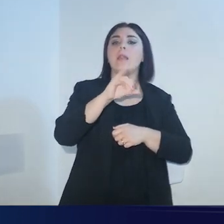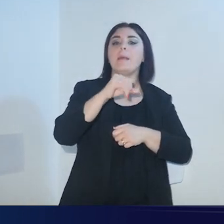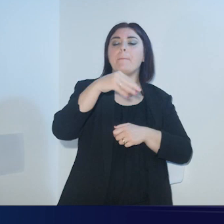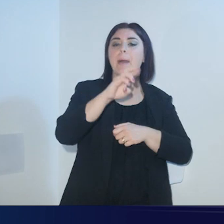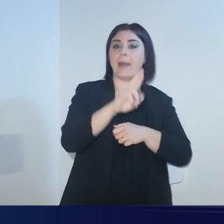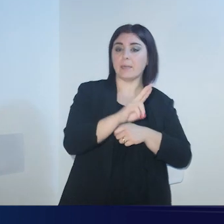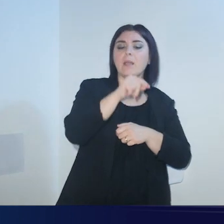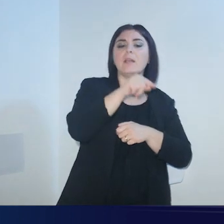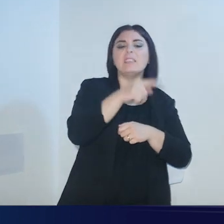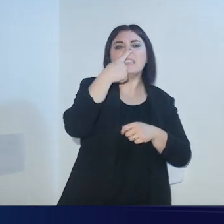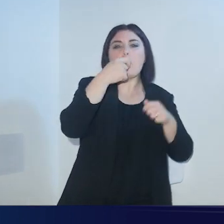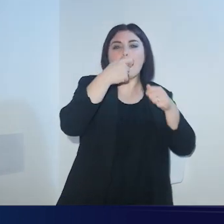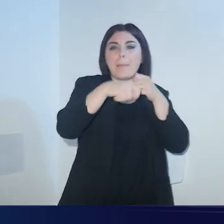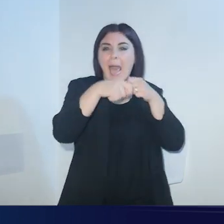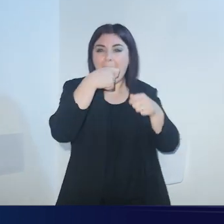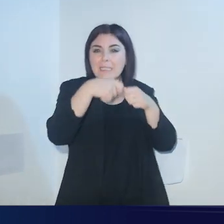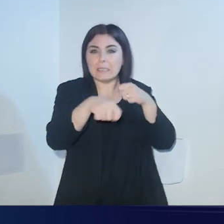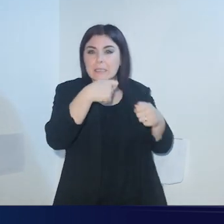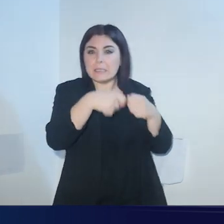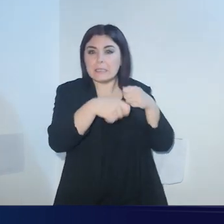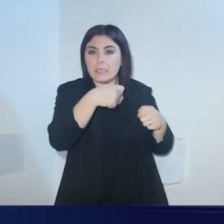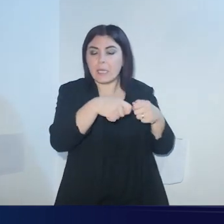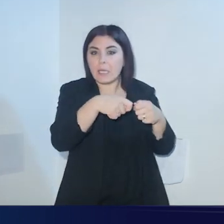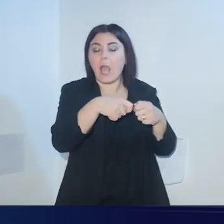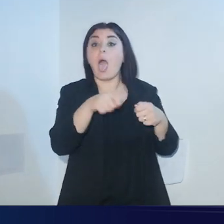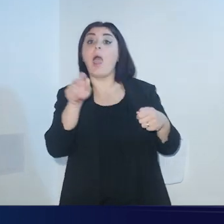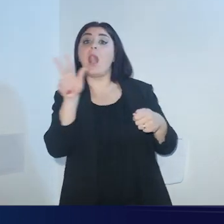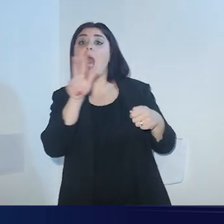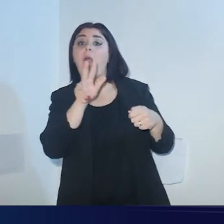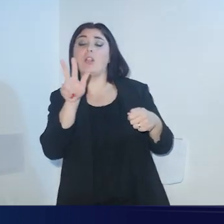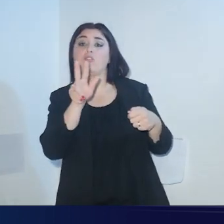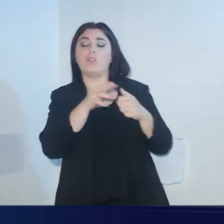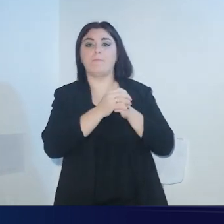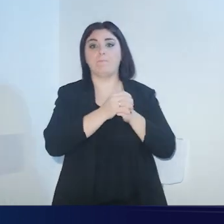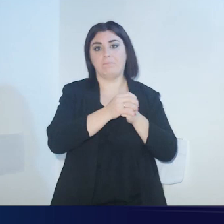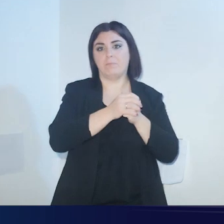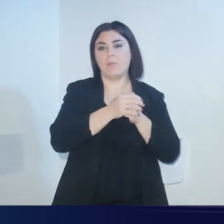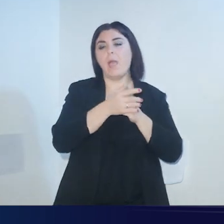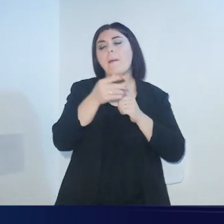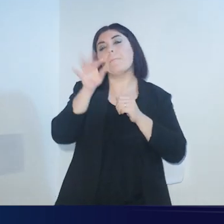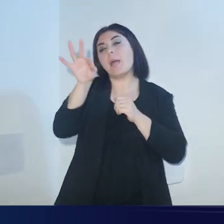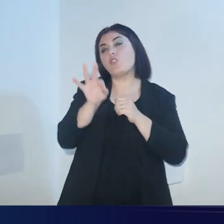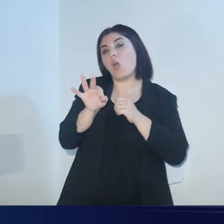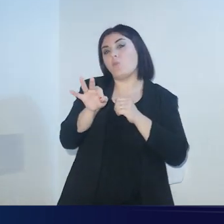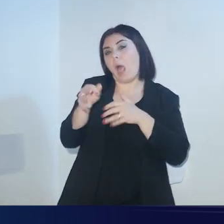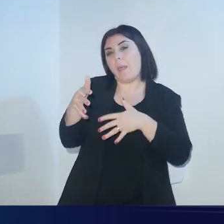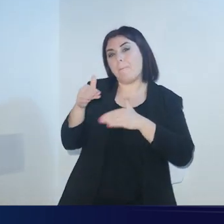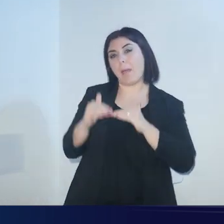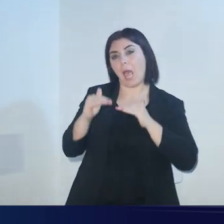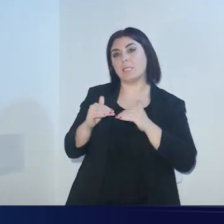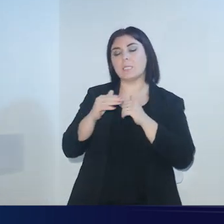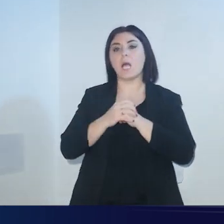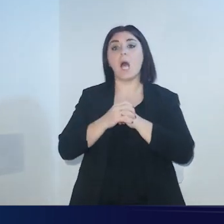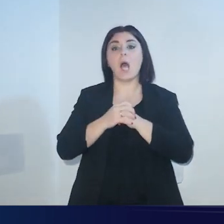da plastica e da legno in più bassa percentuale. L'ambito